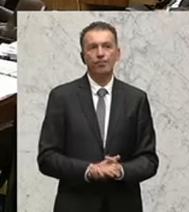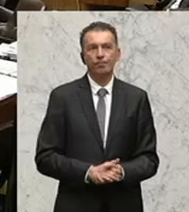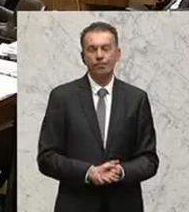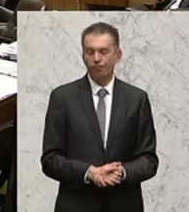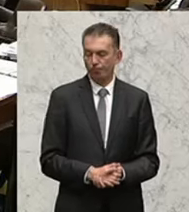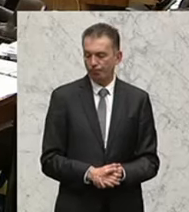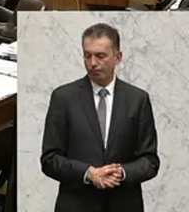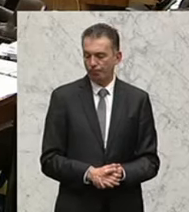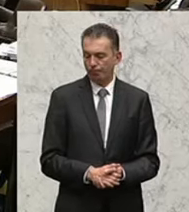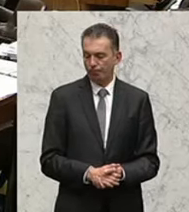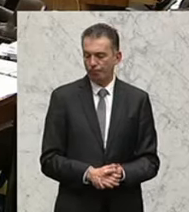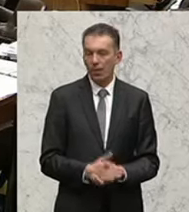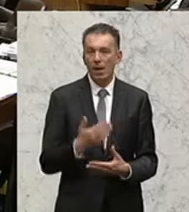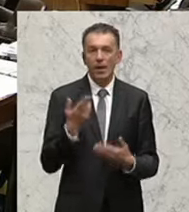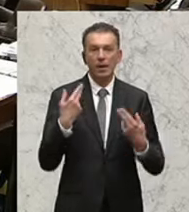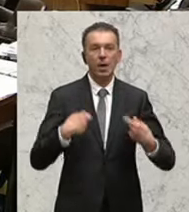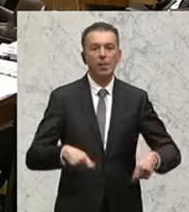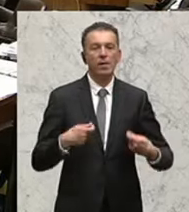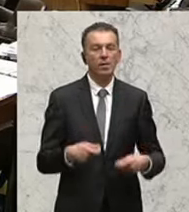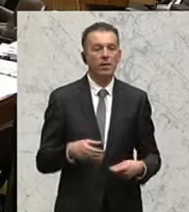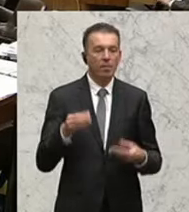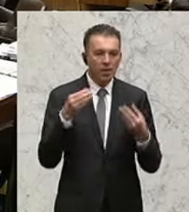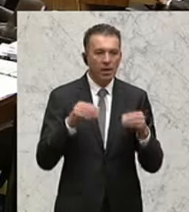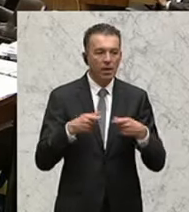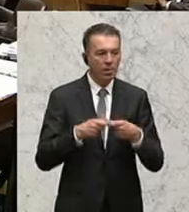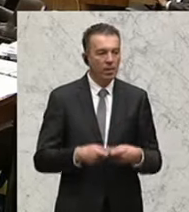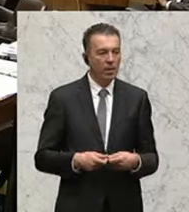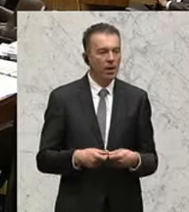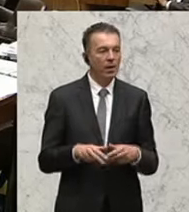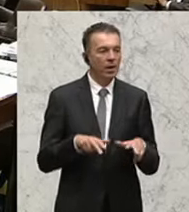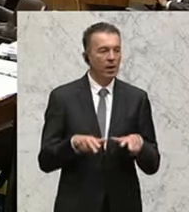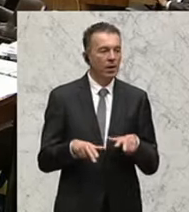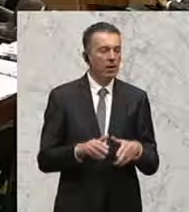So würden steigende Pensionsausgaben den Spielraum für die Zukunftsinvestitionen auffressen.